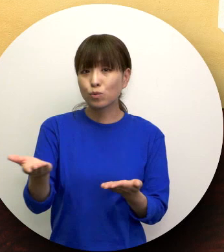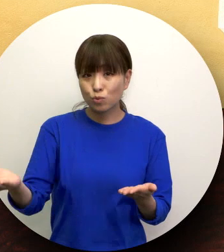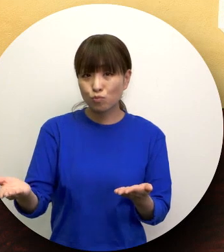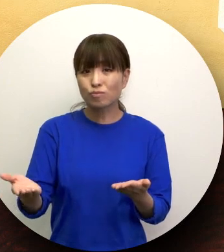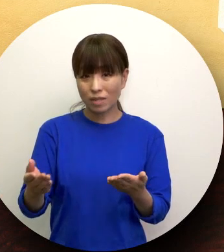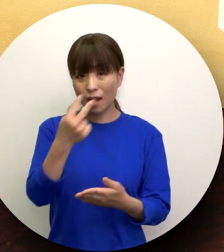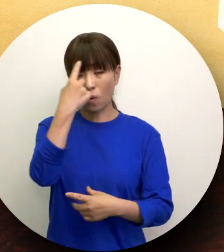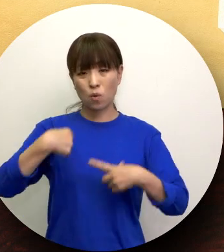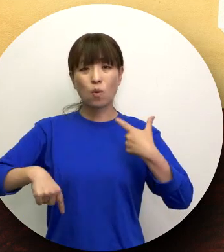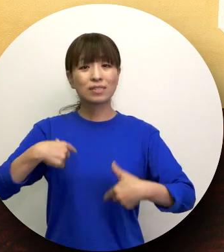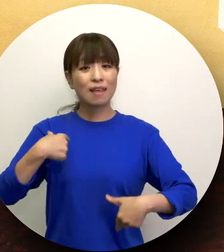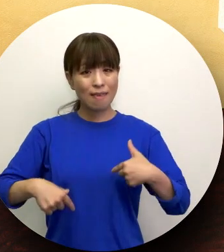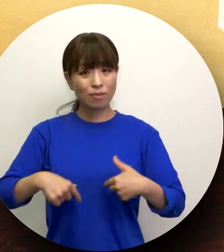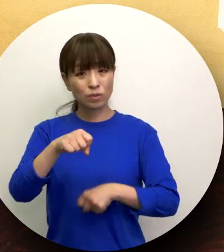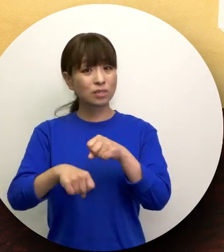事故が減ってるんだ。